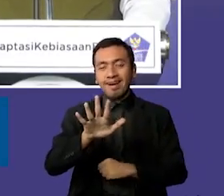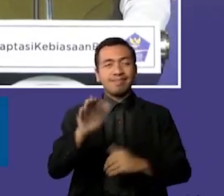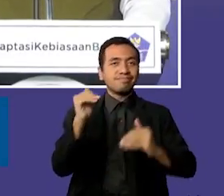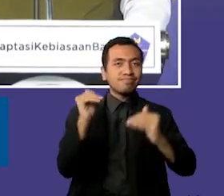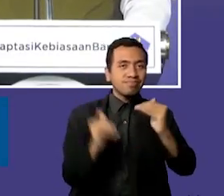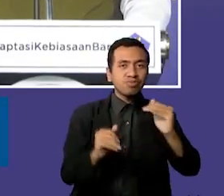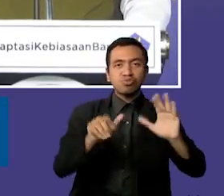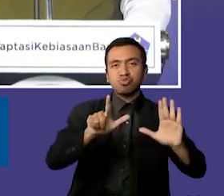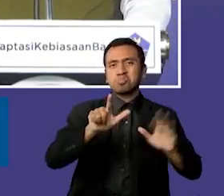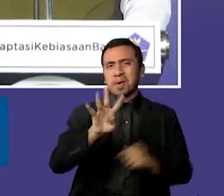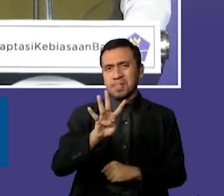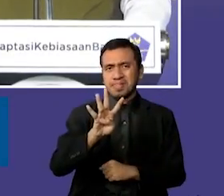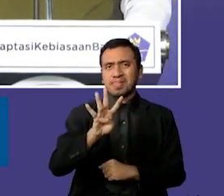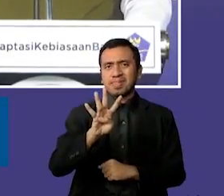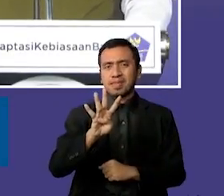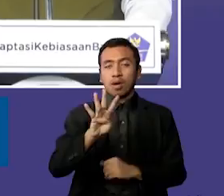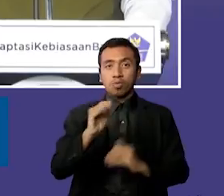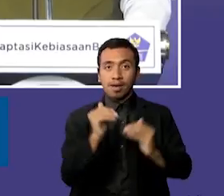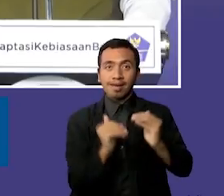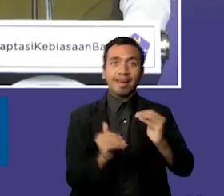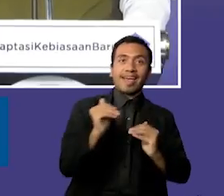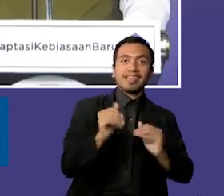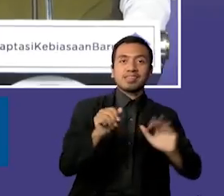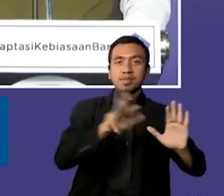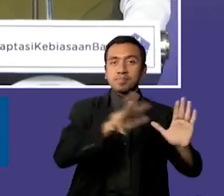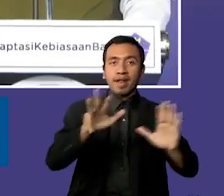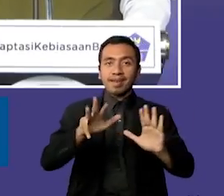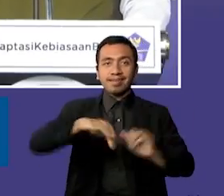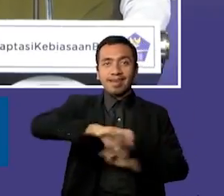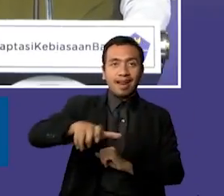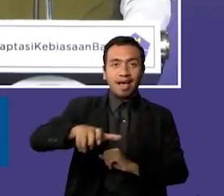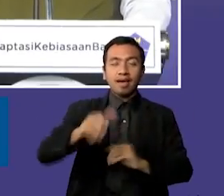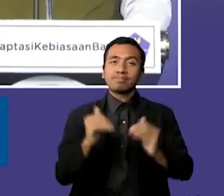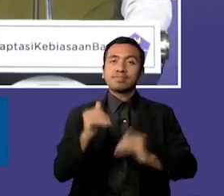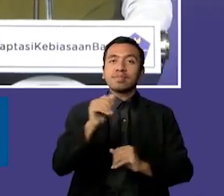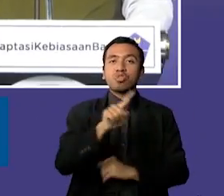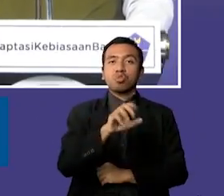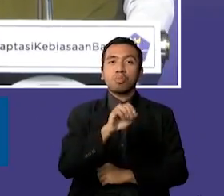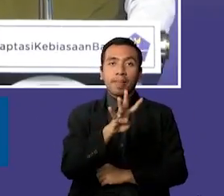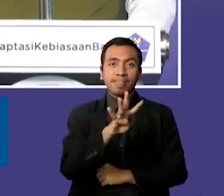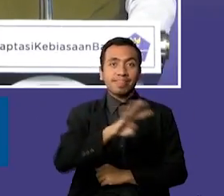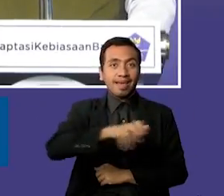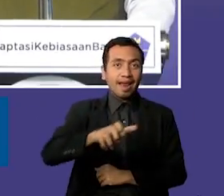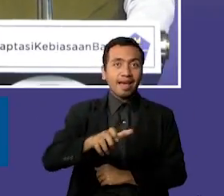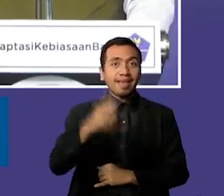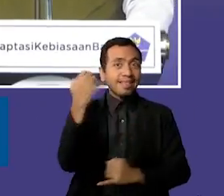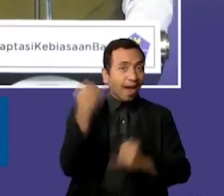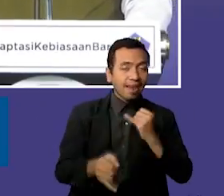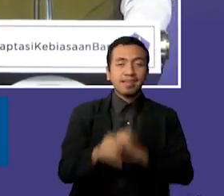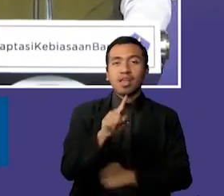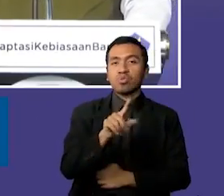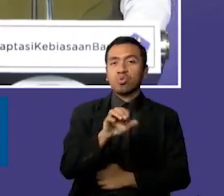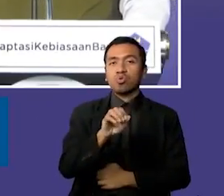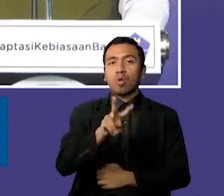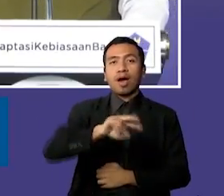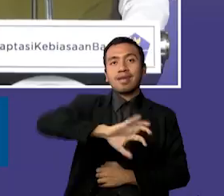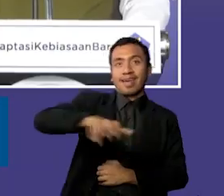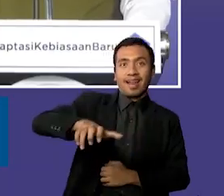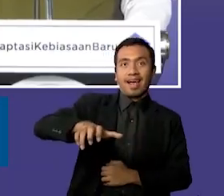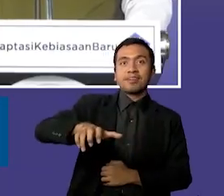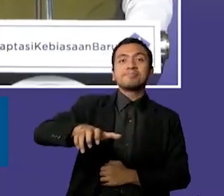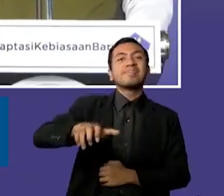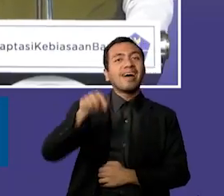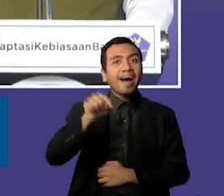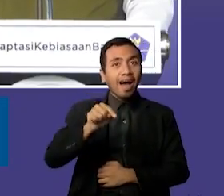85, 74, naik lagi menjadi 99, 104, dan yang terakhir adalah 102. Ini juga